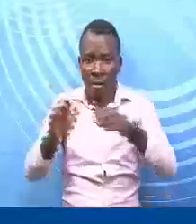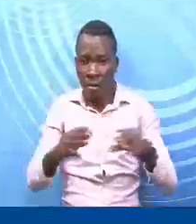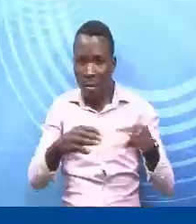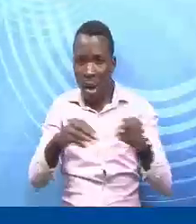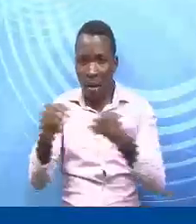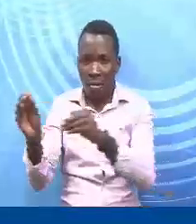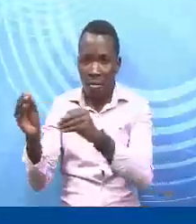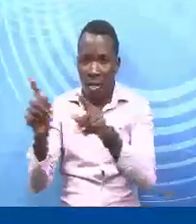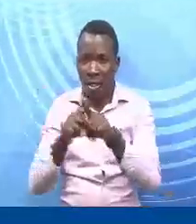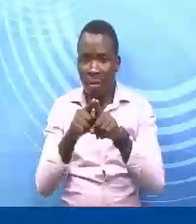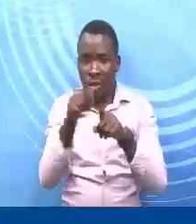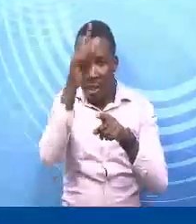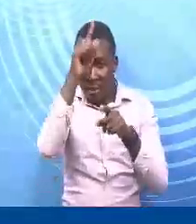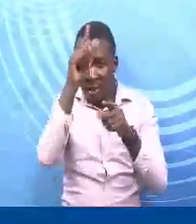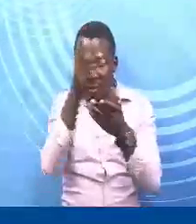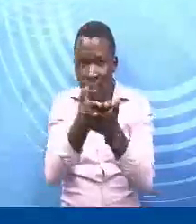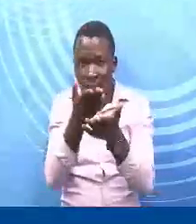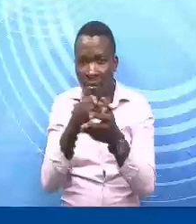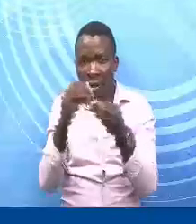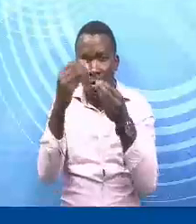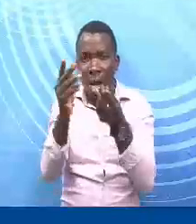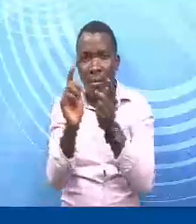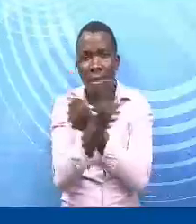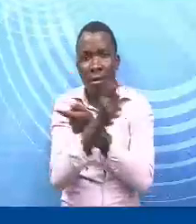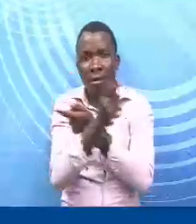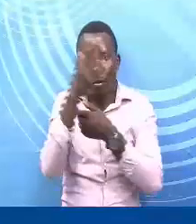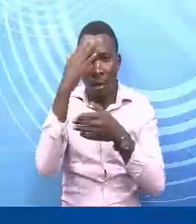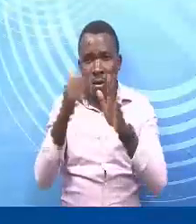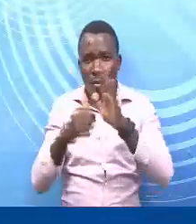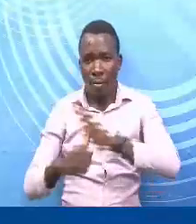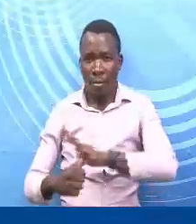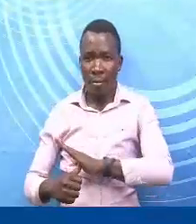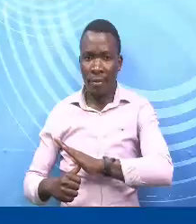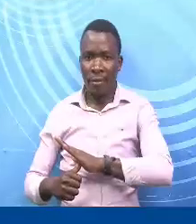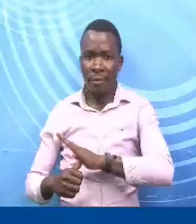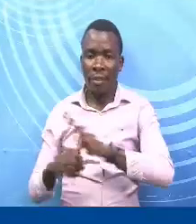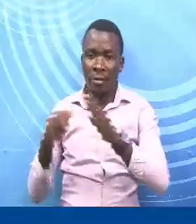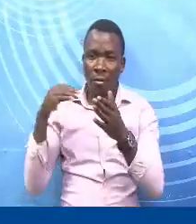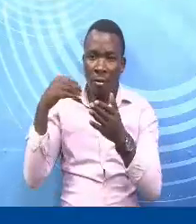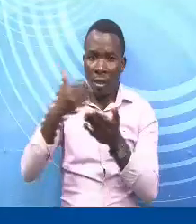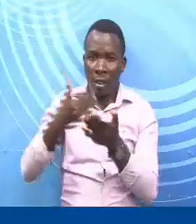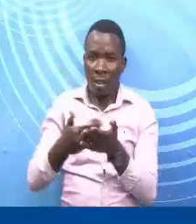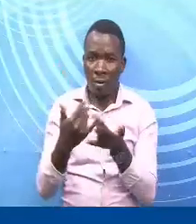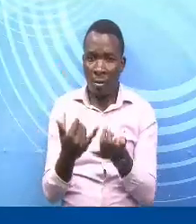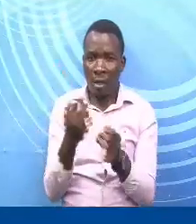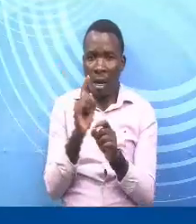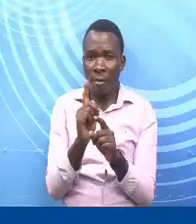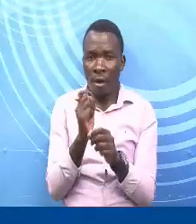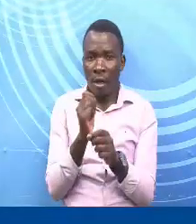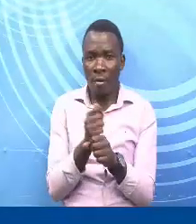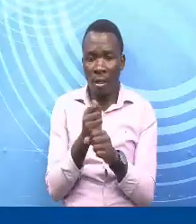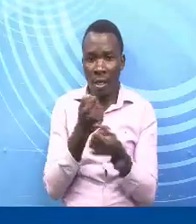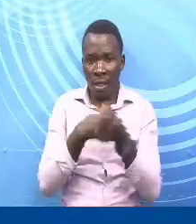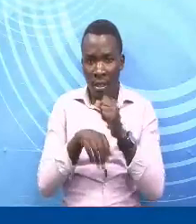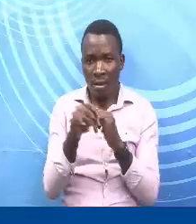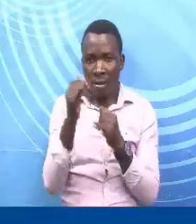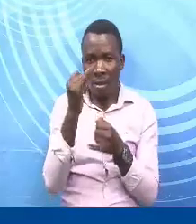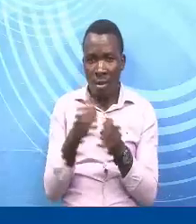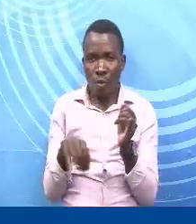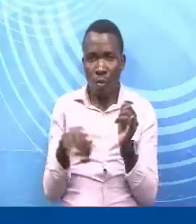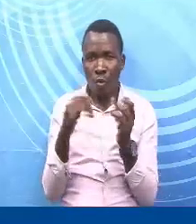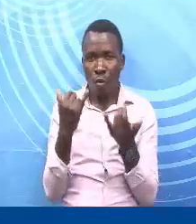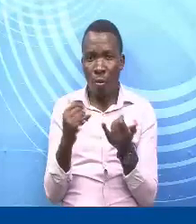naho abaturanyi be bagasaba ko bahabwa ingurane kuko ngo barenganyijwe ikigeze na n'ubu ntabwo nigeze mpakorera urabona ko igikorwa kirangiye kandi